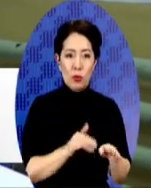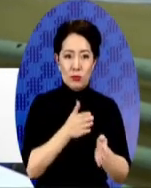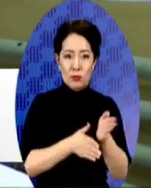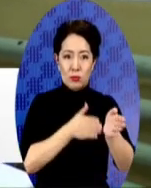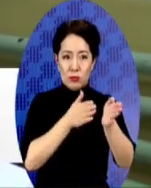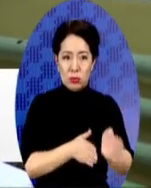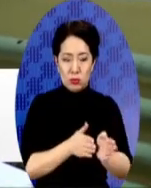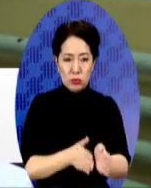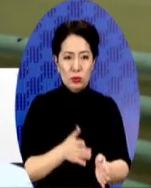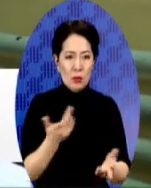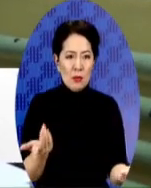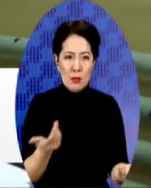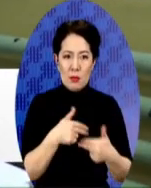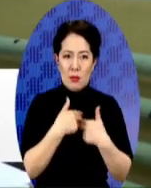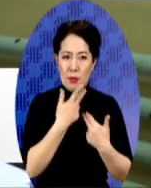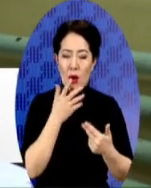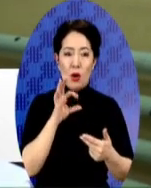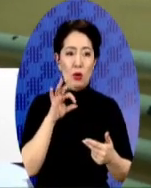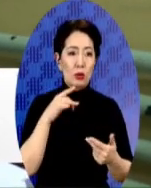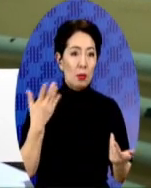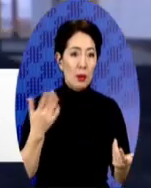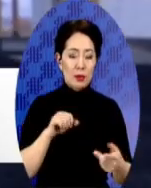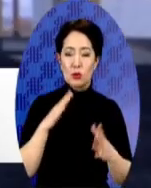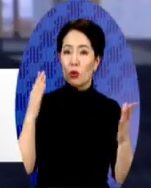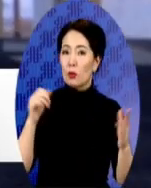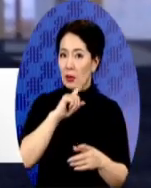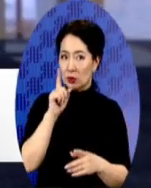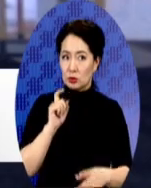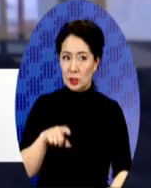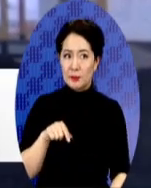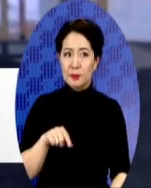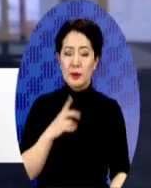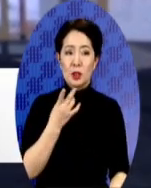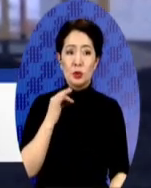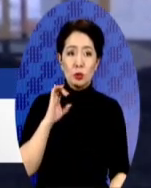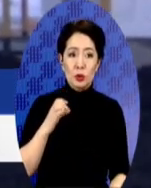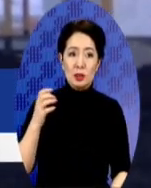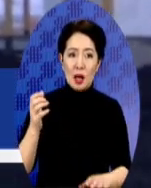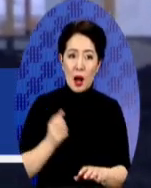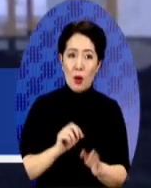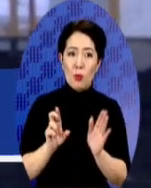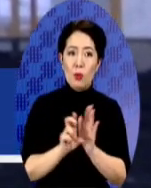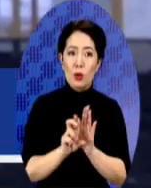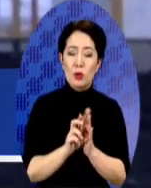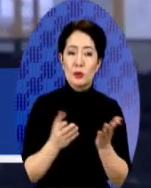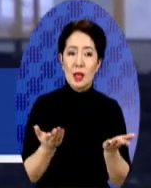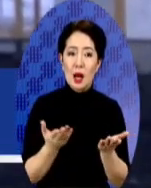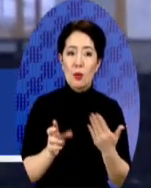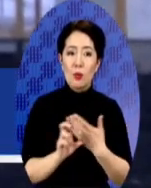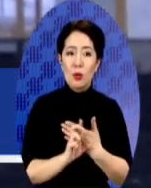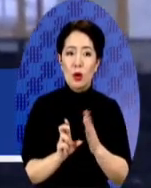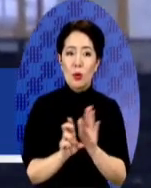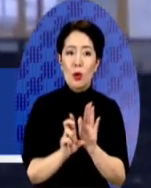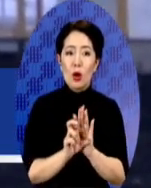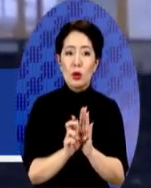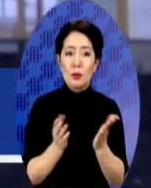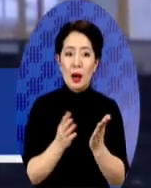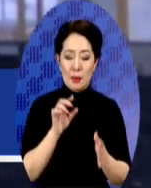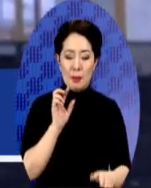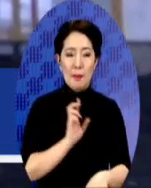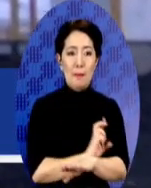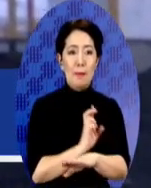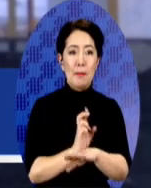юм байхгүй болчиход л байна л да. Тэгээд энэ нэг том асуудал байна. Нүүрс татчих боломжтой газрыг Багнуур гэж хэлж байна. За Багнуураас бол